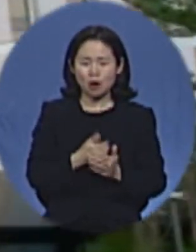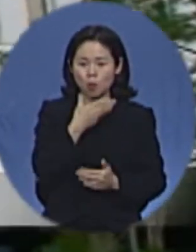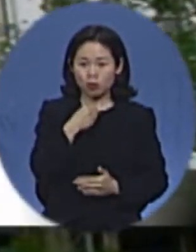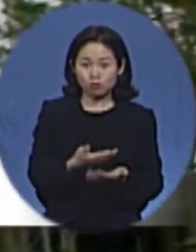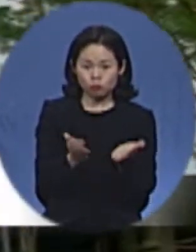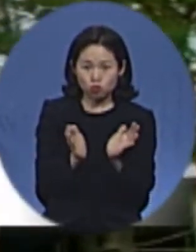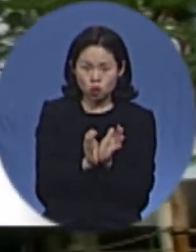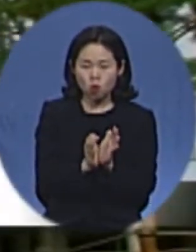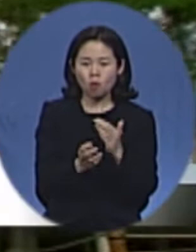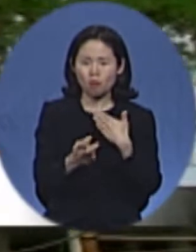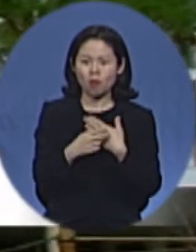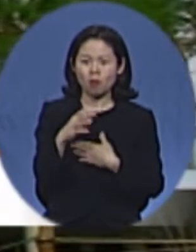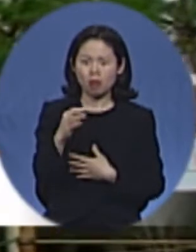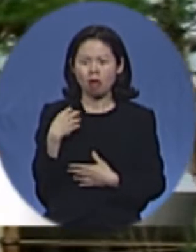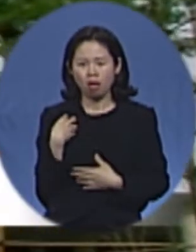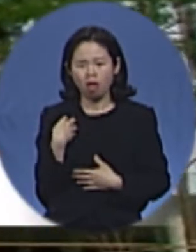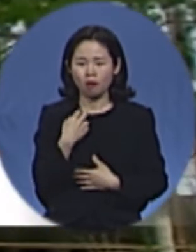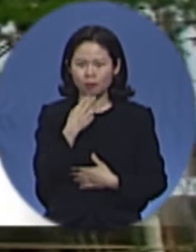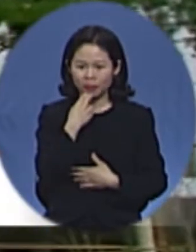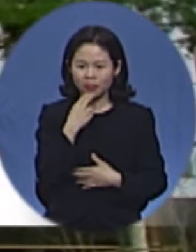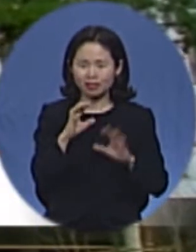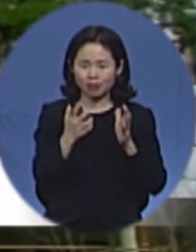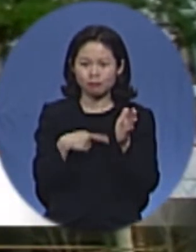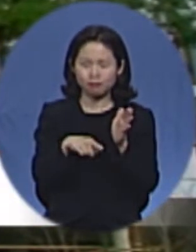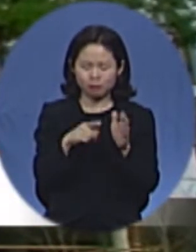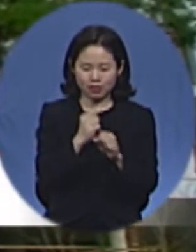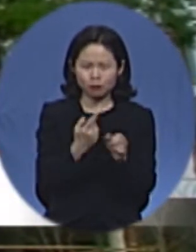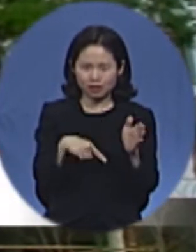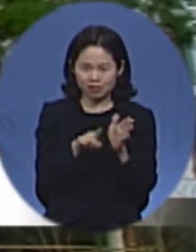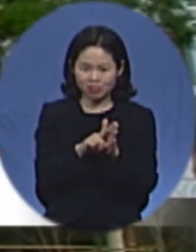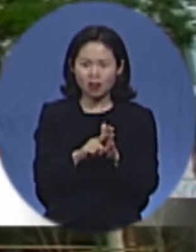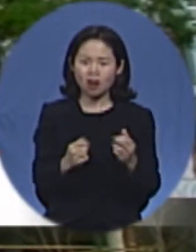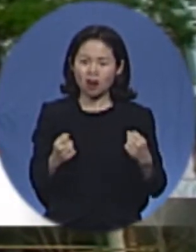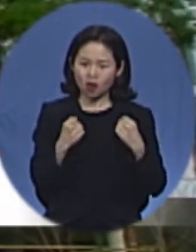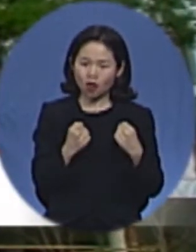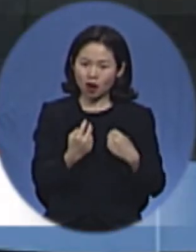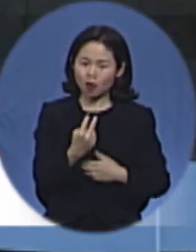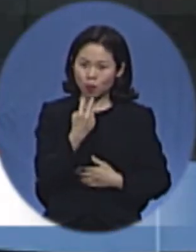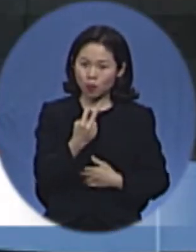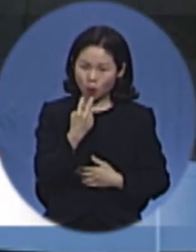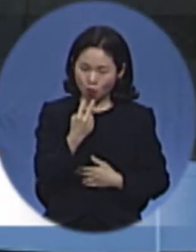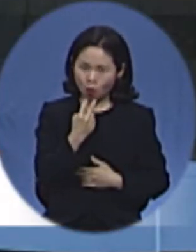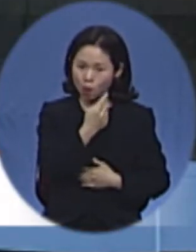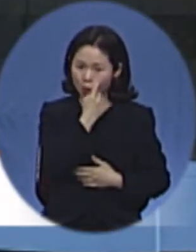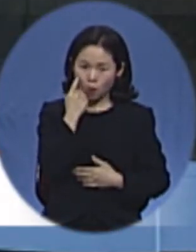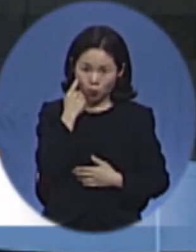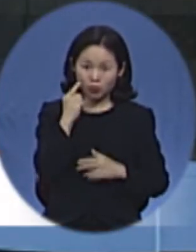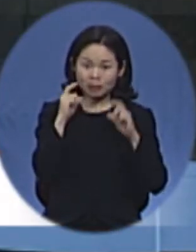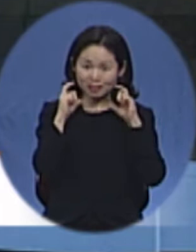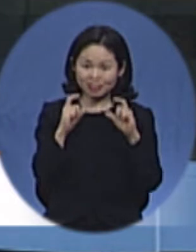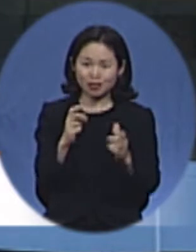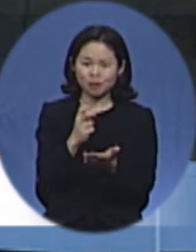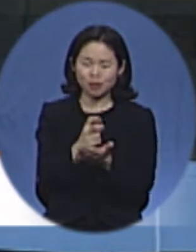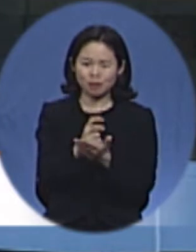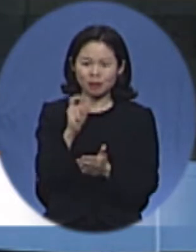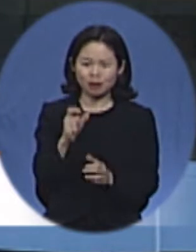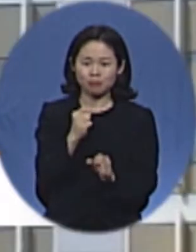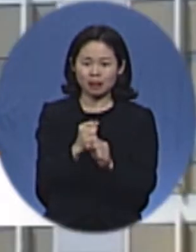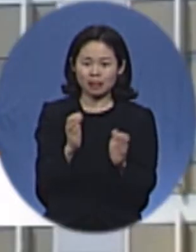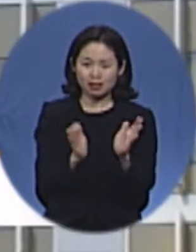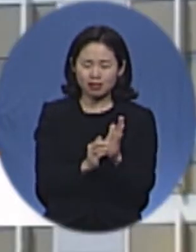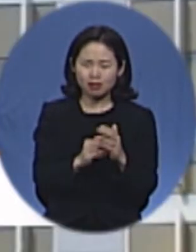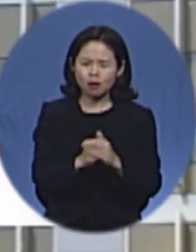보건복지부는 병원비 걱정 없는 든든한 나라를 위한 건강보험 보장성 강화 대책을 마련했습니다. 이를 위해 복지부는